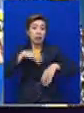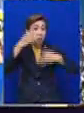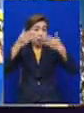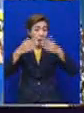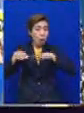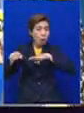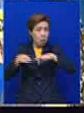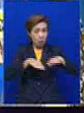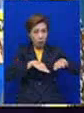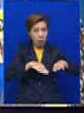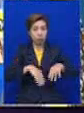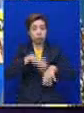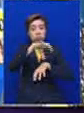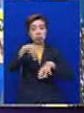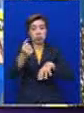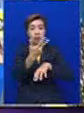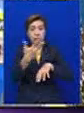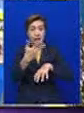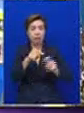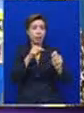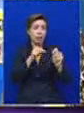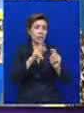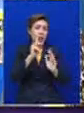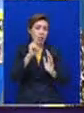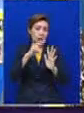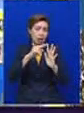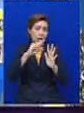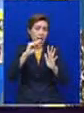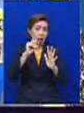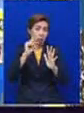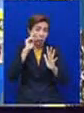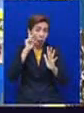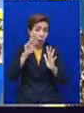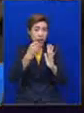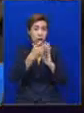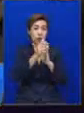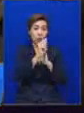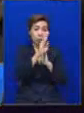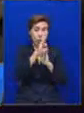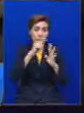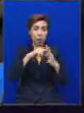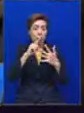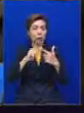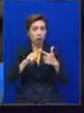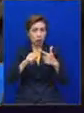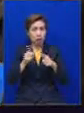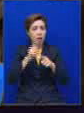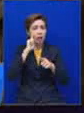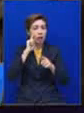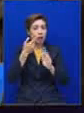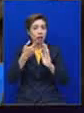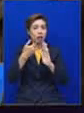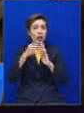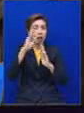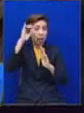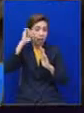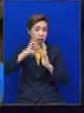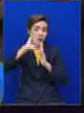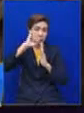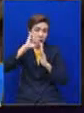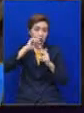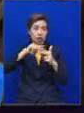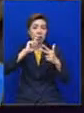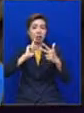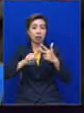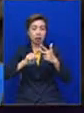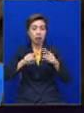กันใน3พื้นที่ได้แก่ตำบลกระโสบอำเภอเมืองจังหวัดอุบลราชธานีตำบลบ้านกลางอำเภอสันป่าตองจังหวัดเชียงใหม่